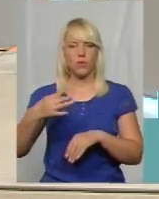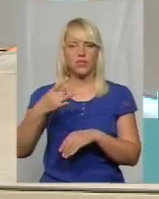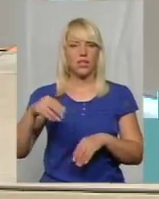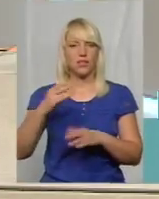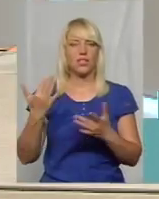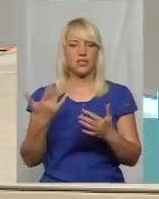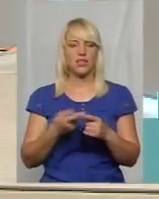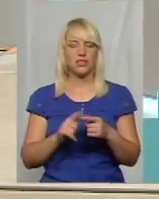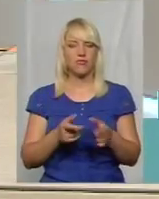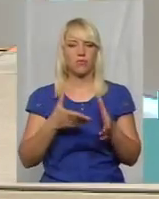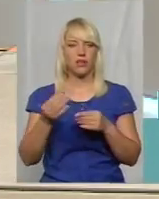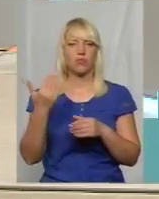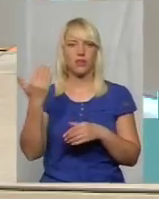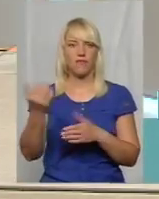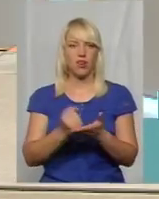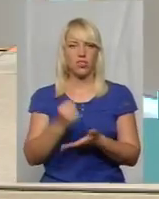на ваше призначення?